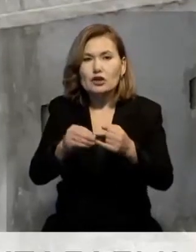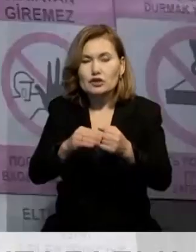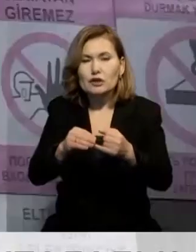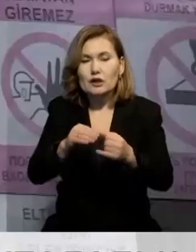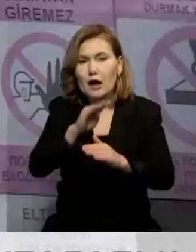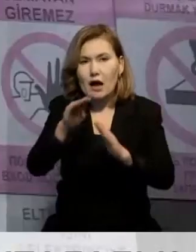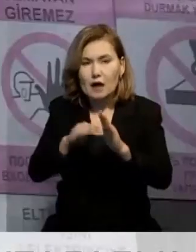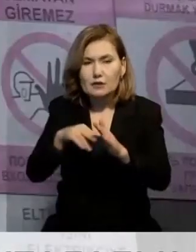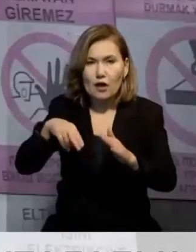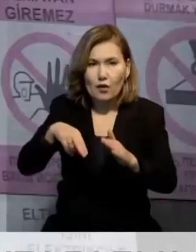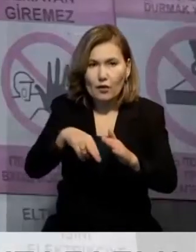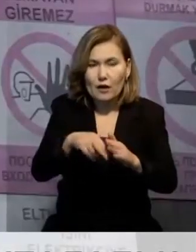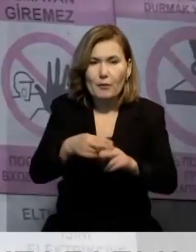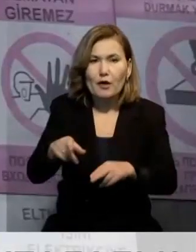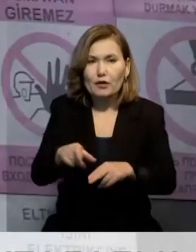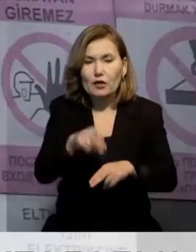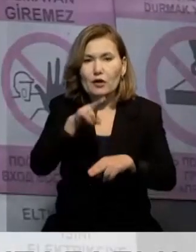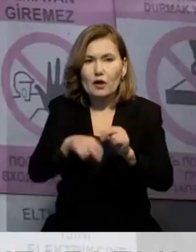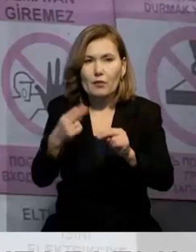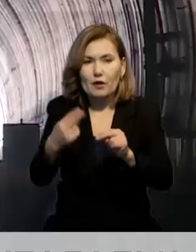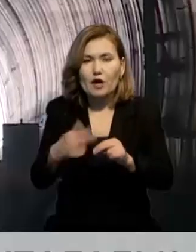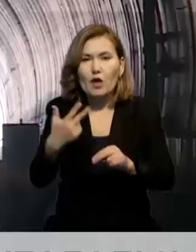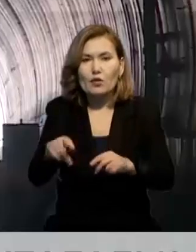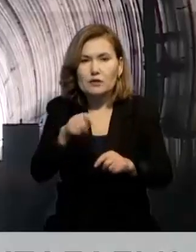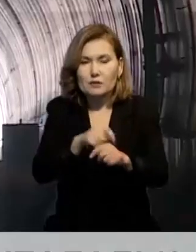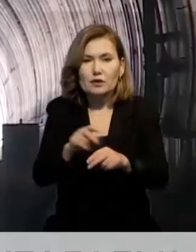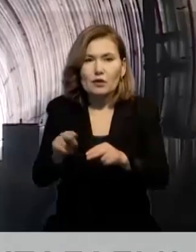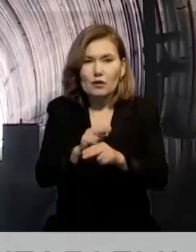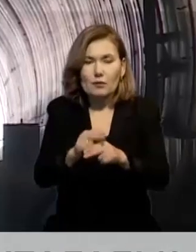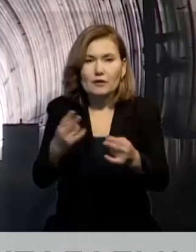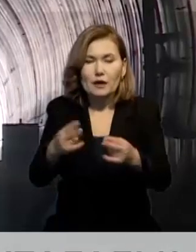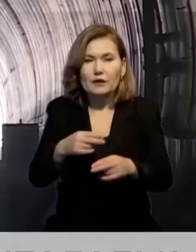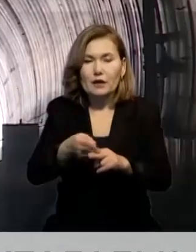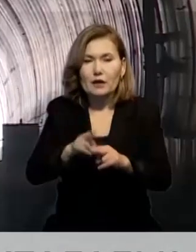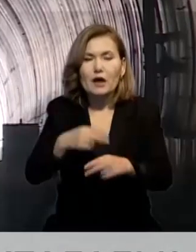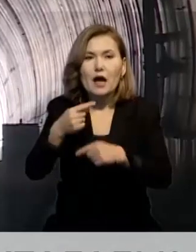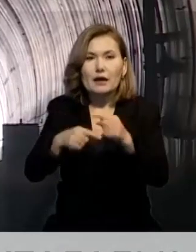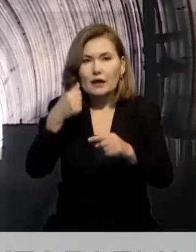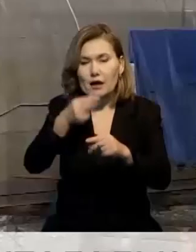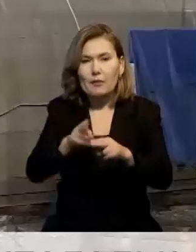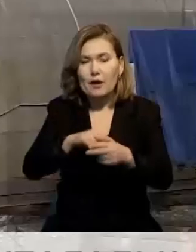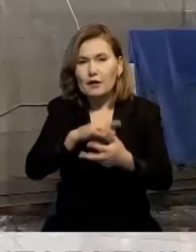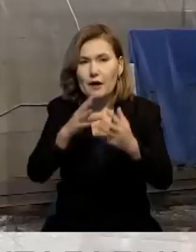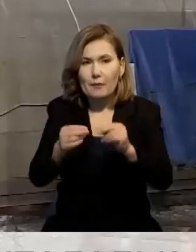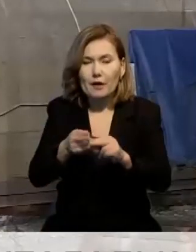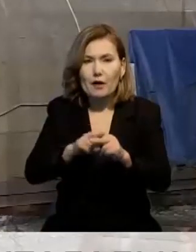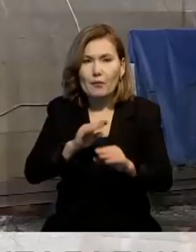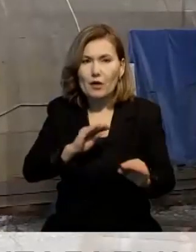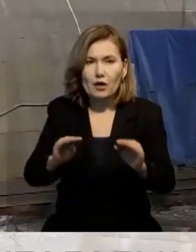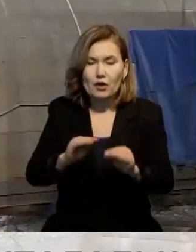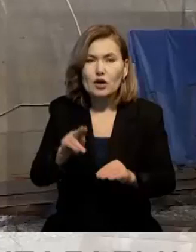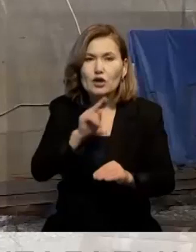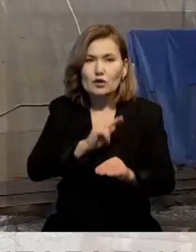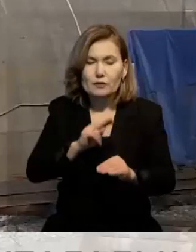бағыты толықтай ашылып, екінші бағытын ашуға 30 метр қалған. Келер жылы мұнда ауа алмасу, өрт сөндіру құрылғыларын орнату